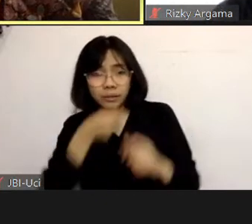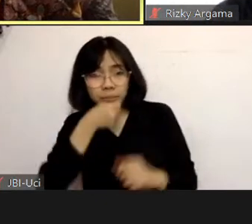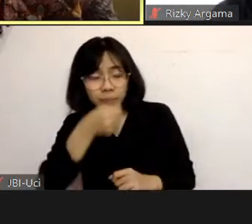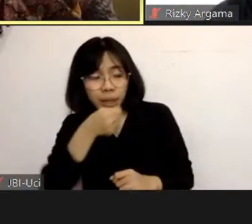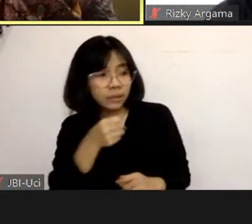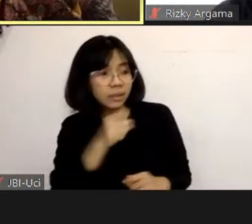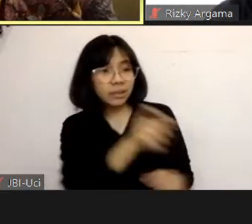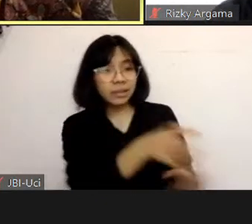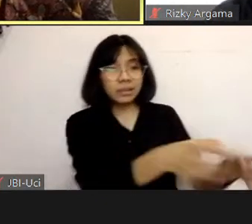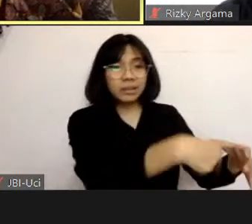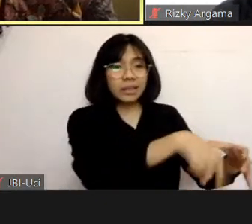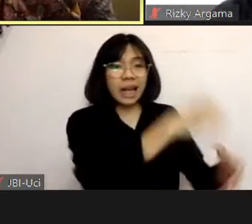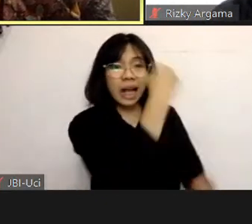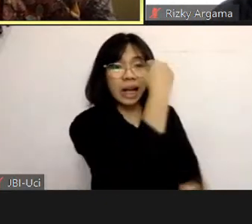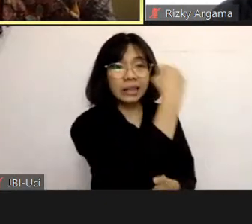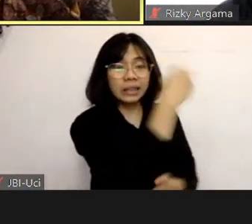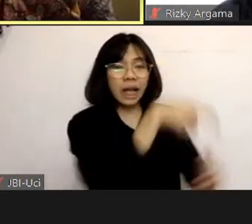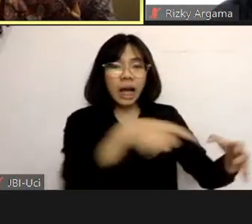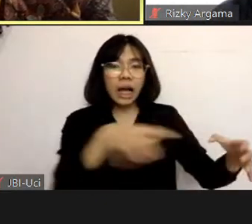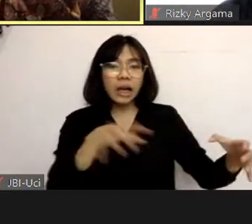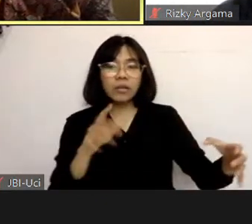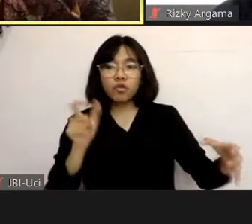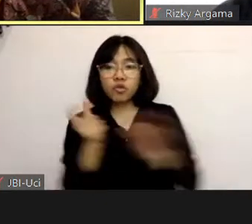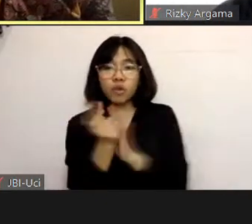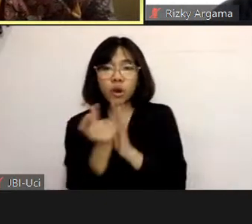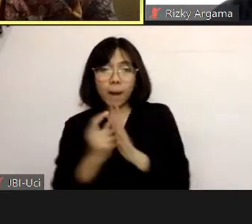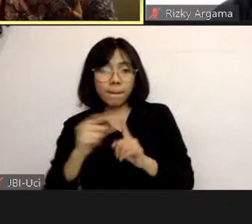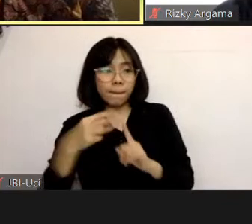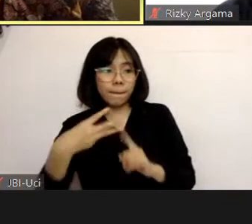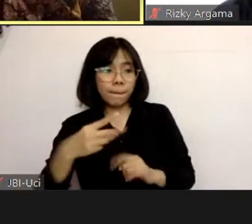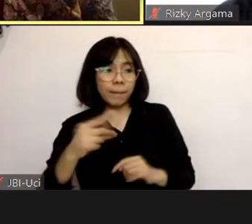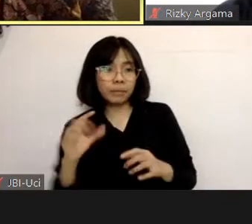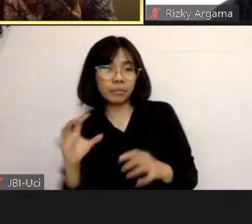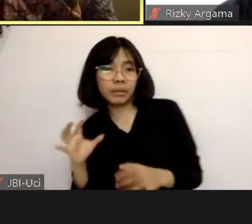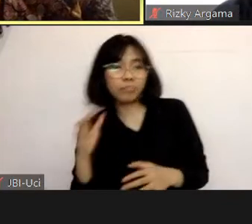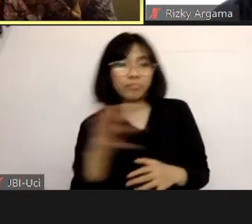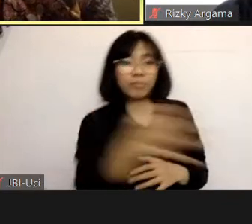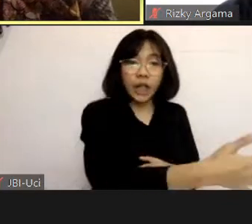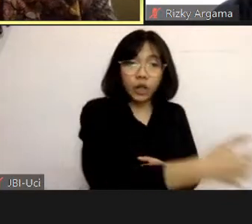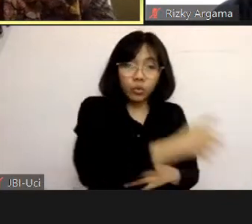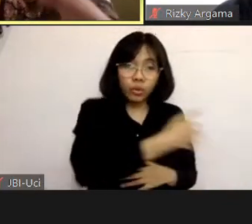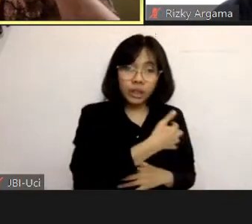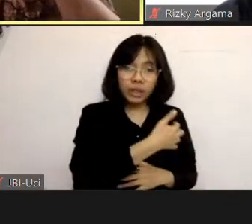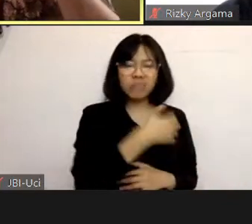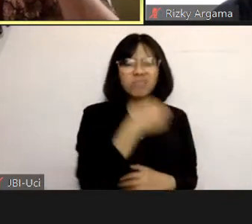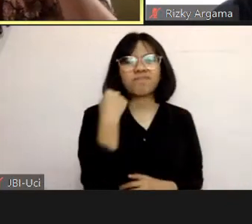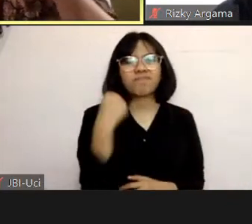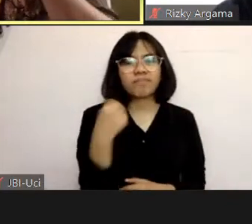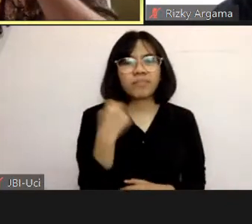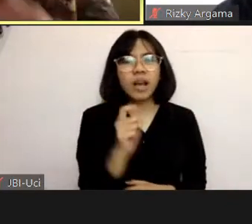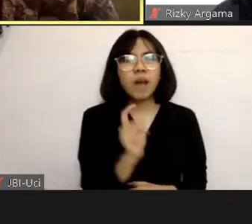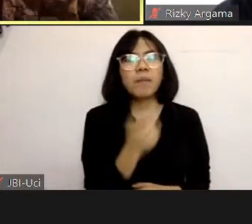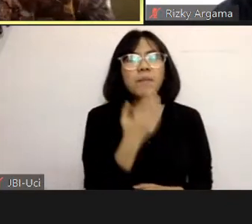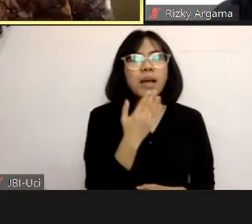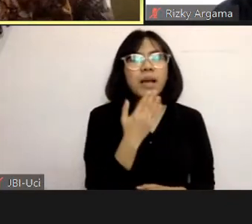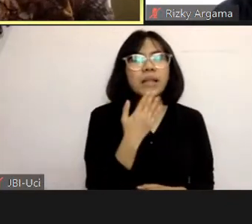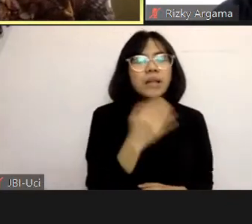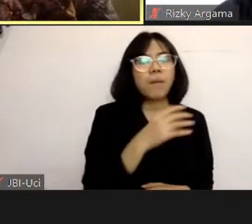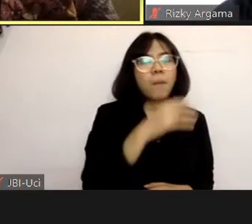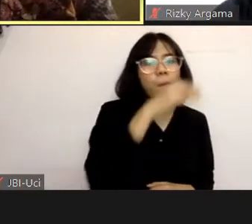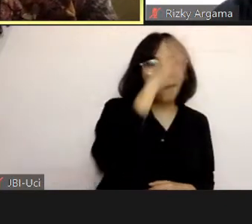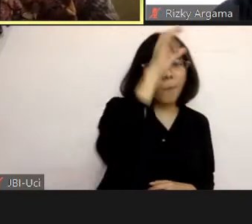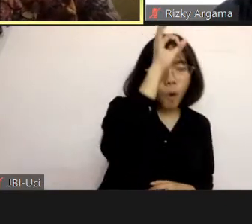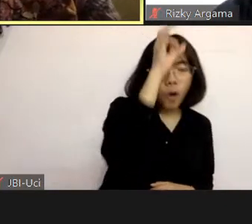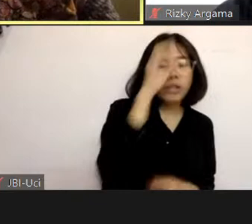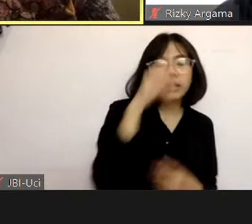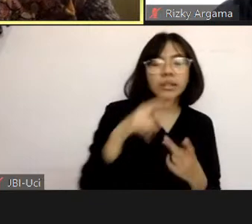ketika menghadapi sengketa-sengketa pers yang biasanya diselesaikan dengan MOU antara Kapolri dan juga Dewan Pers. Artinya Dewan